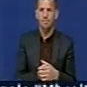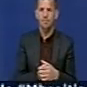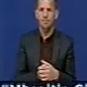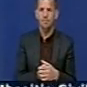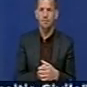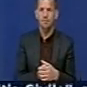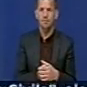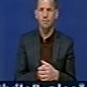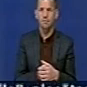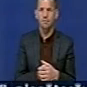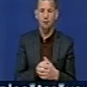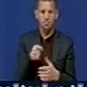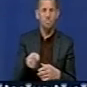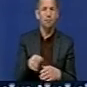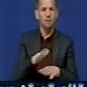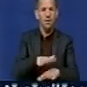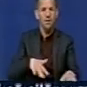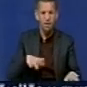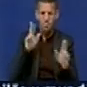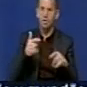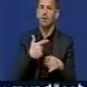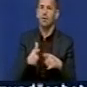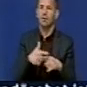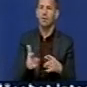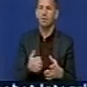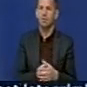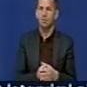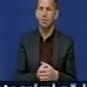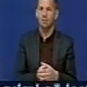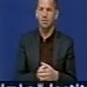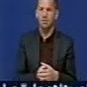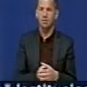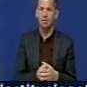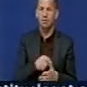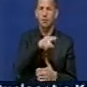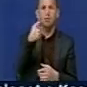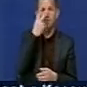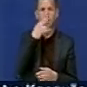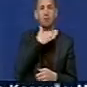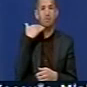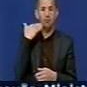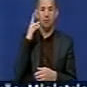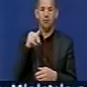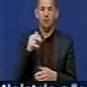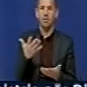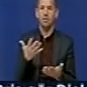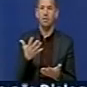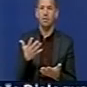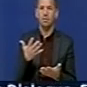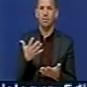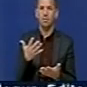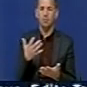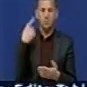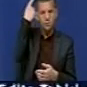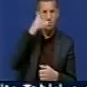ky kuvend ka arsye që të shemi kokat e prejme ku janë, ku e ka qitë kamër mbi kokat prejme